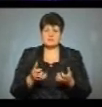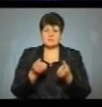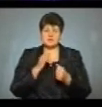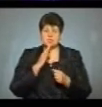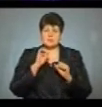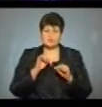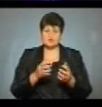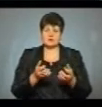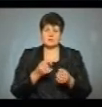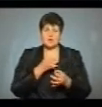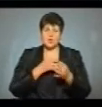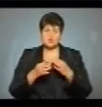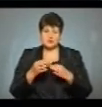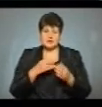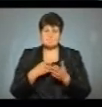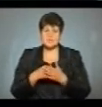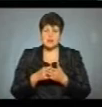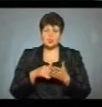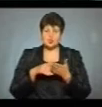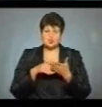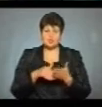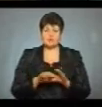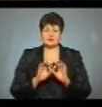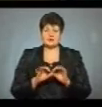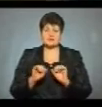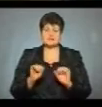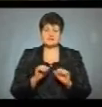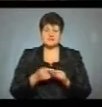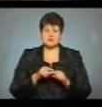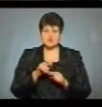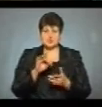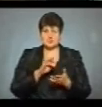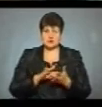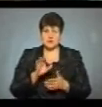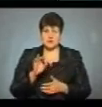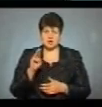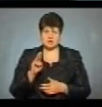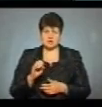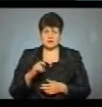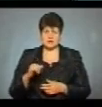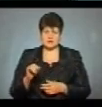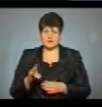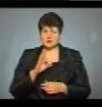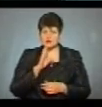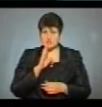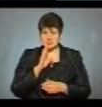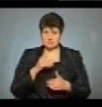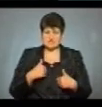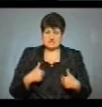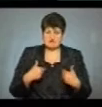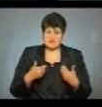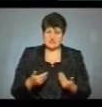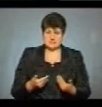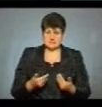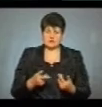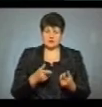можуть отримати консультації, матеріальну допомогу, розповідає керівниця цього центру Ольга Шахін. Якщо жінка до нас звернеться, і